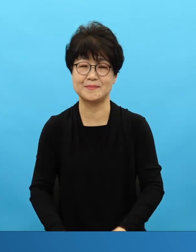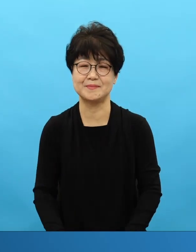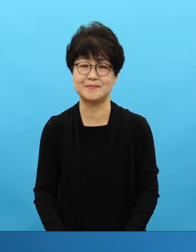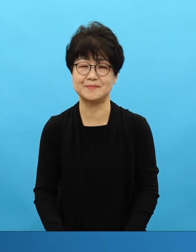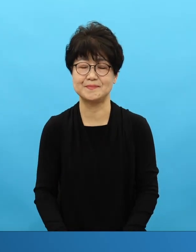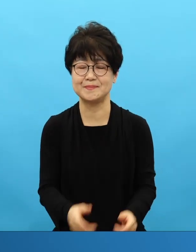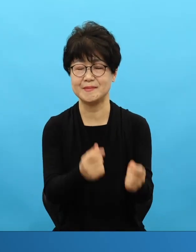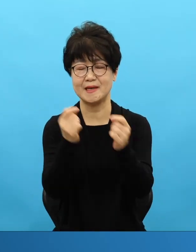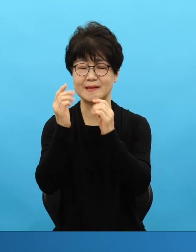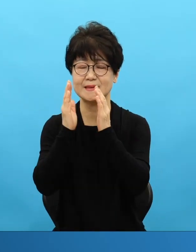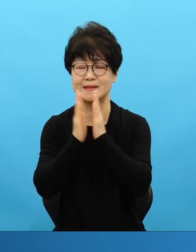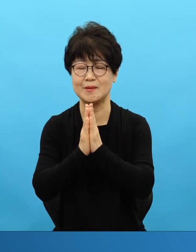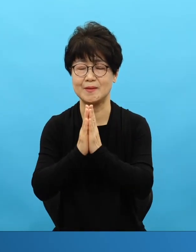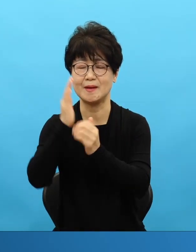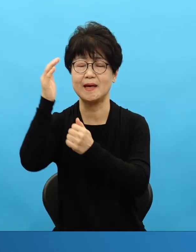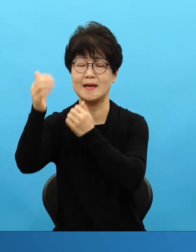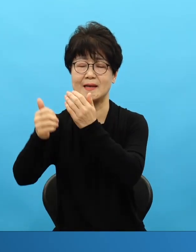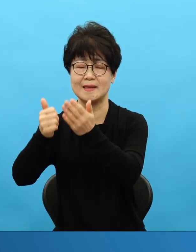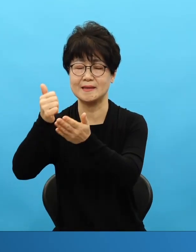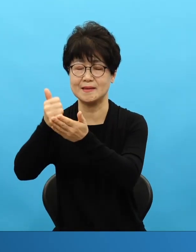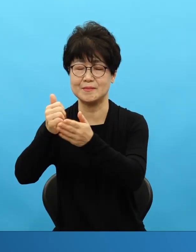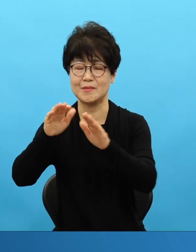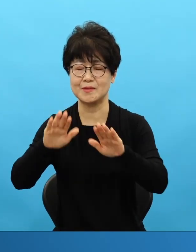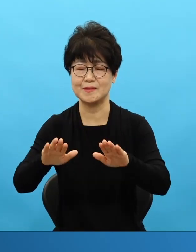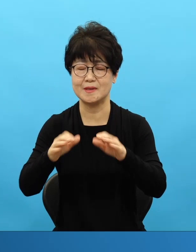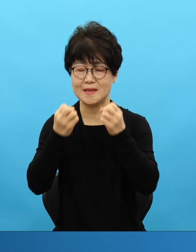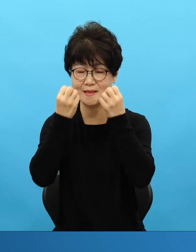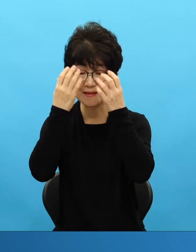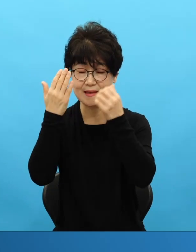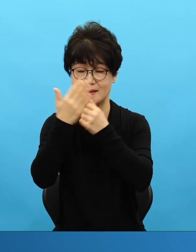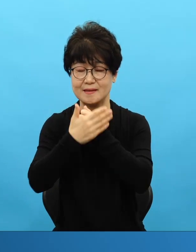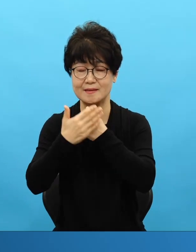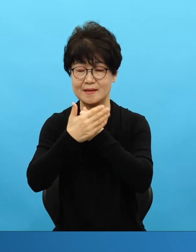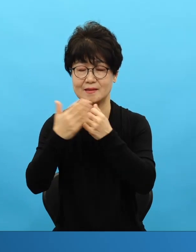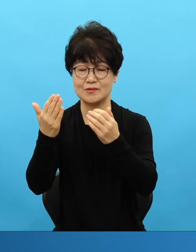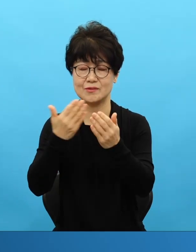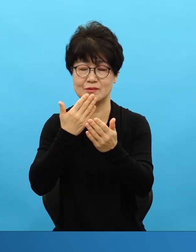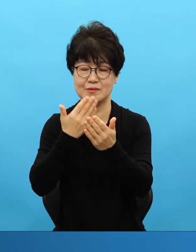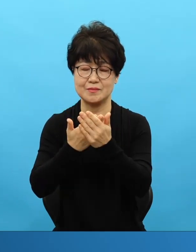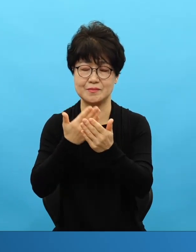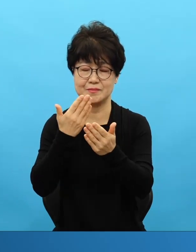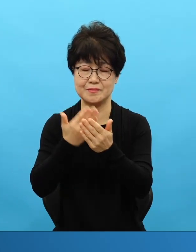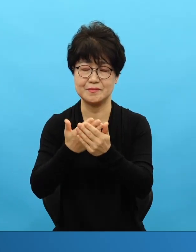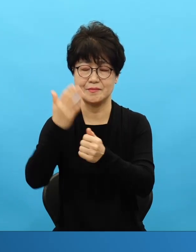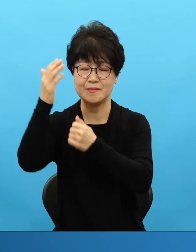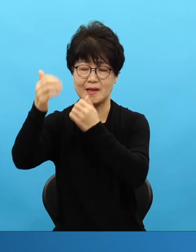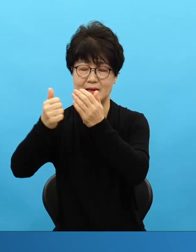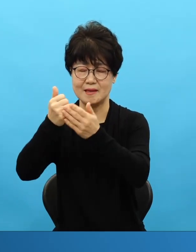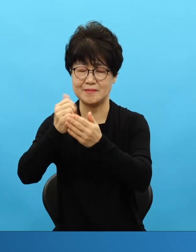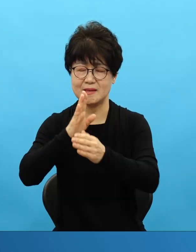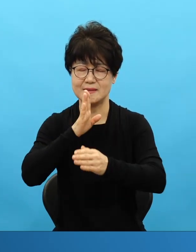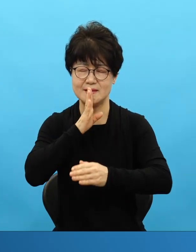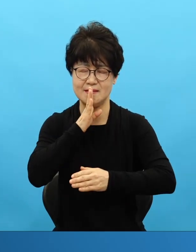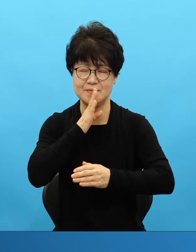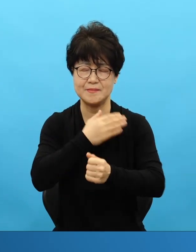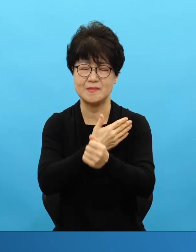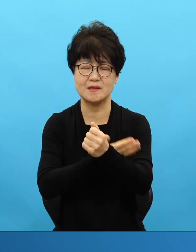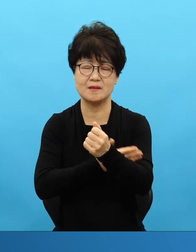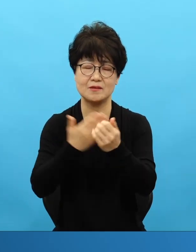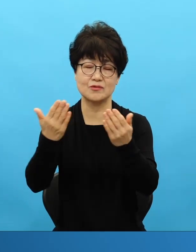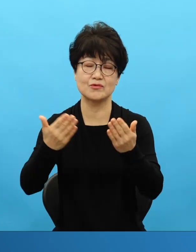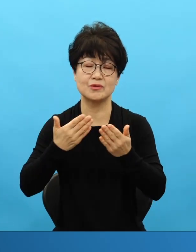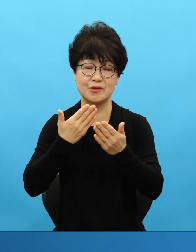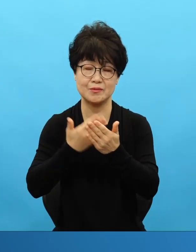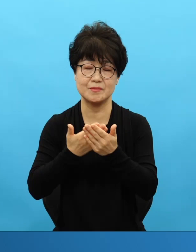기도하겠습니다. 하나님 오늘도 새 은혜를 주옵소서. 하나님의 참된 능력을